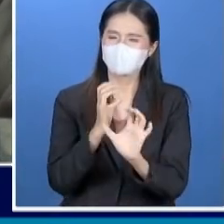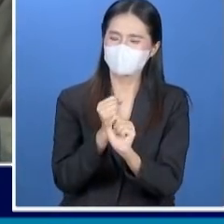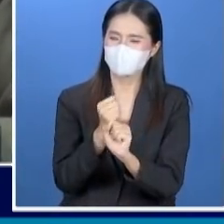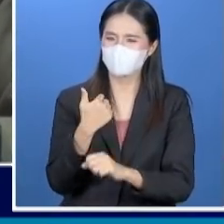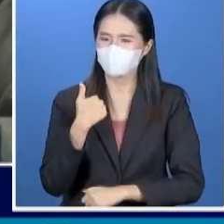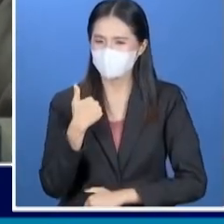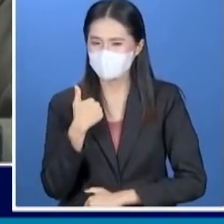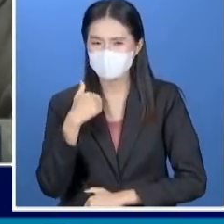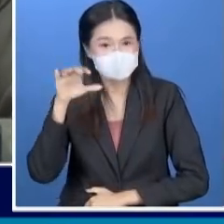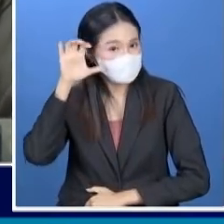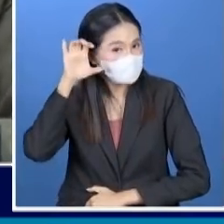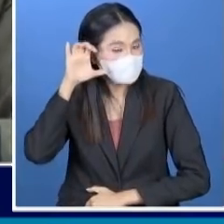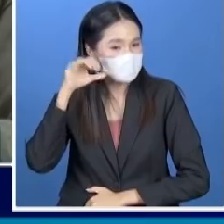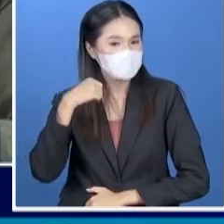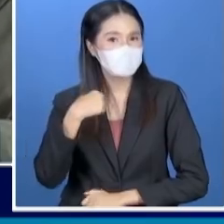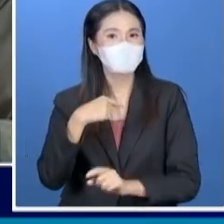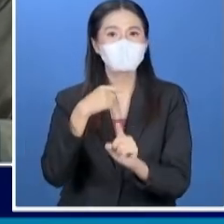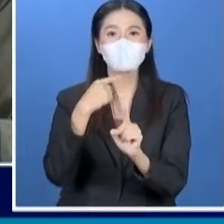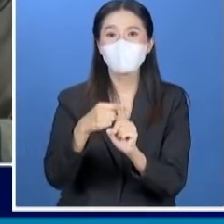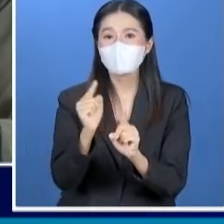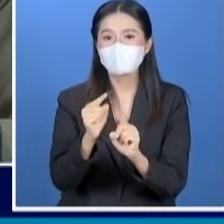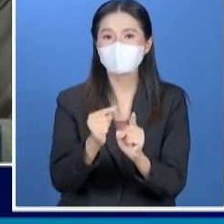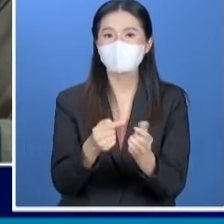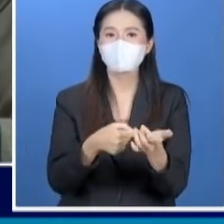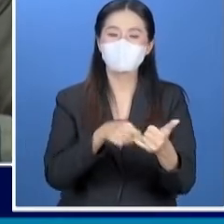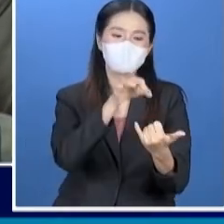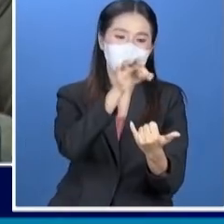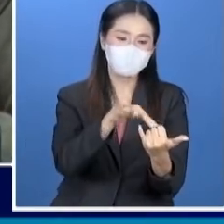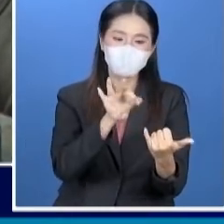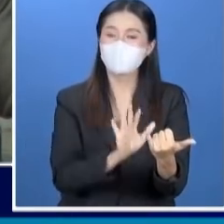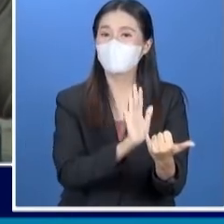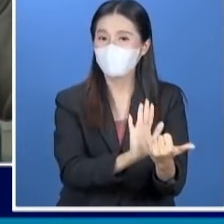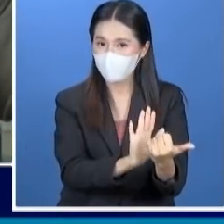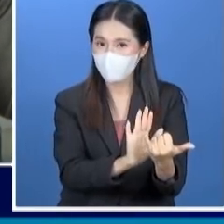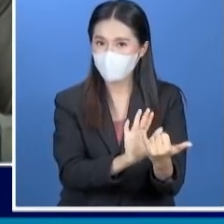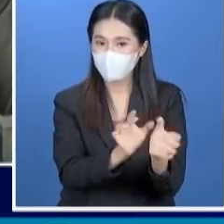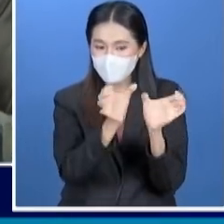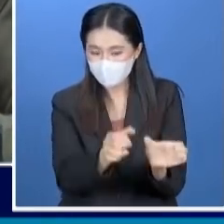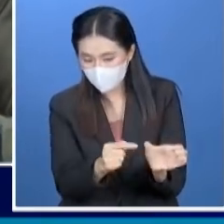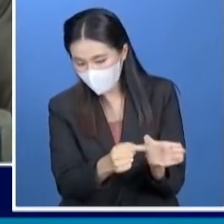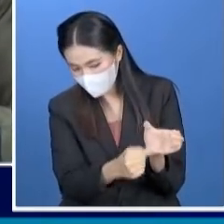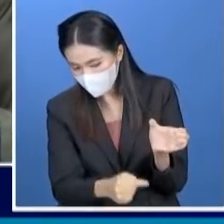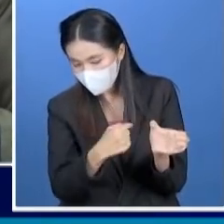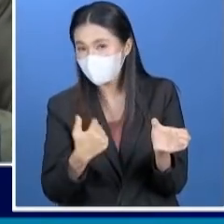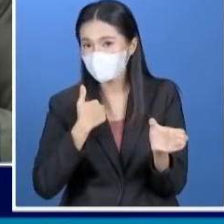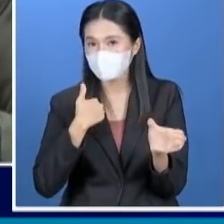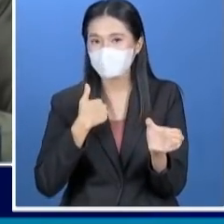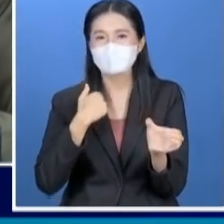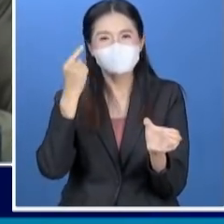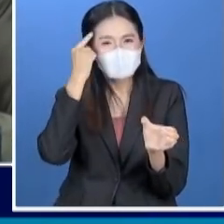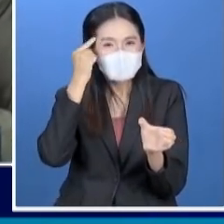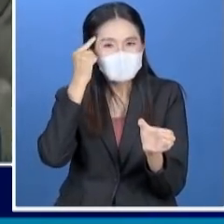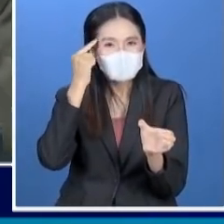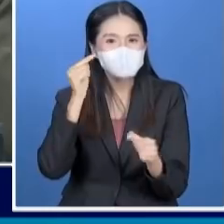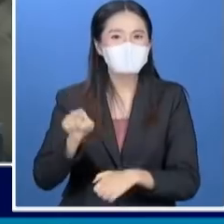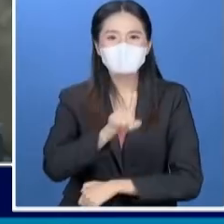มีความเชื่อบวกกับบาดแผลที่เกิดขึ้นนะครับเป็นข้อสันนิษฐานอันนี้ต้องเรียนว่าเป็นข้อสันนิ